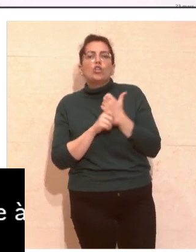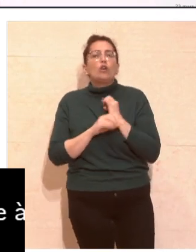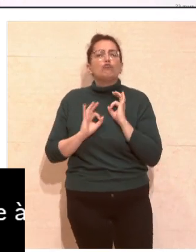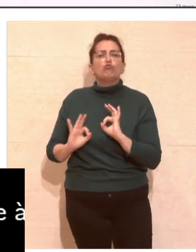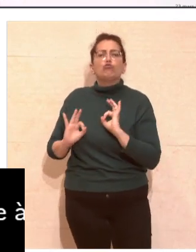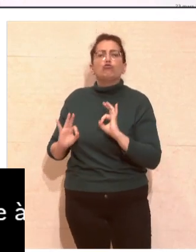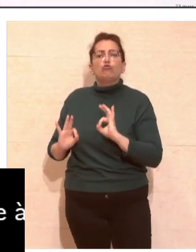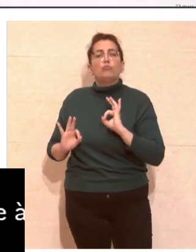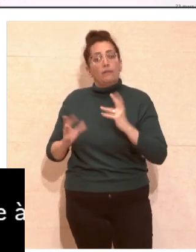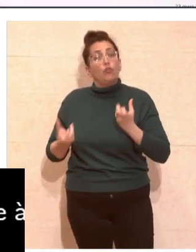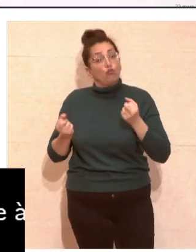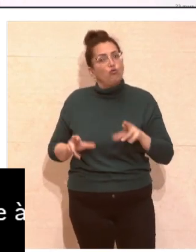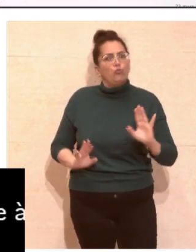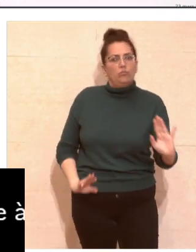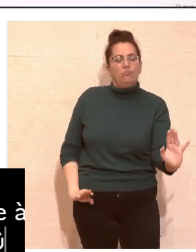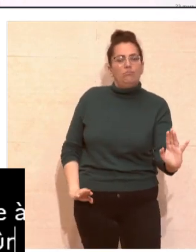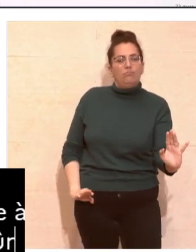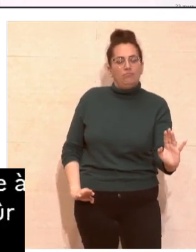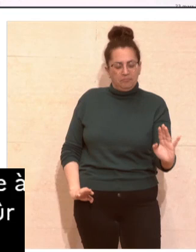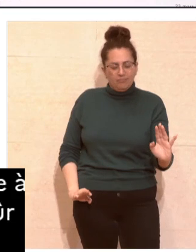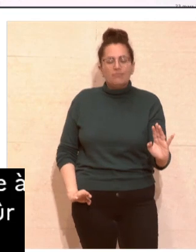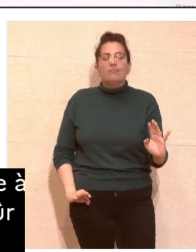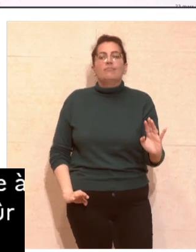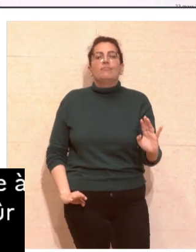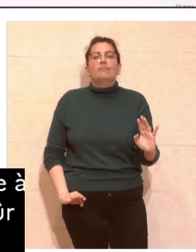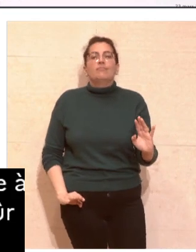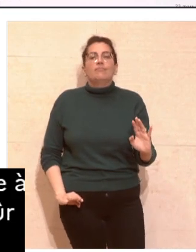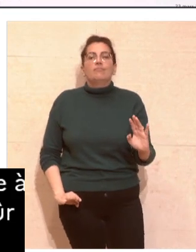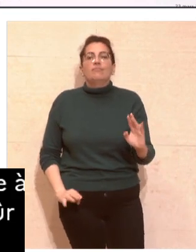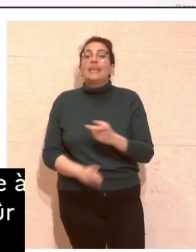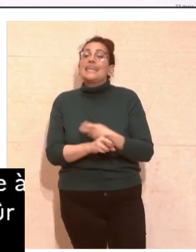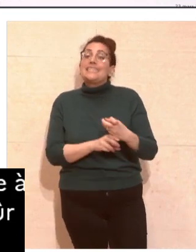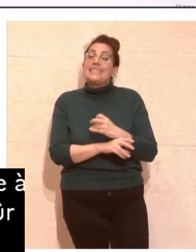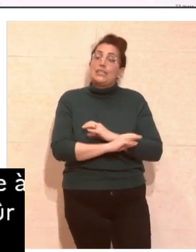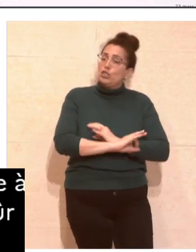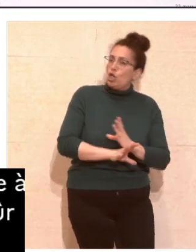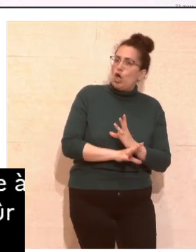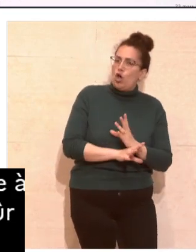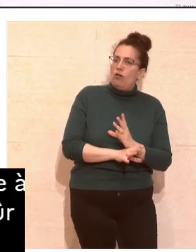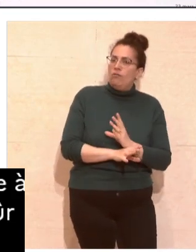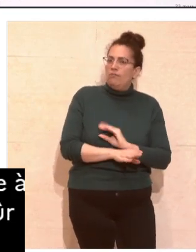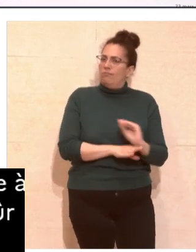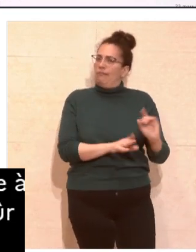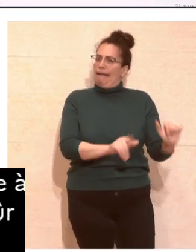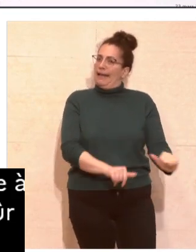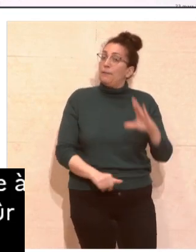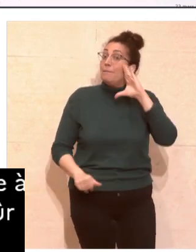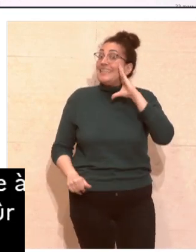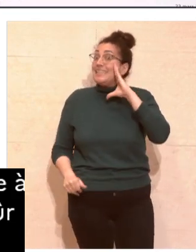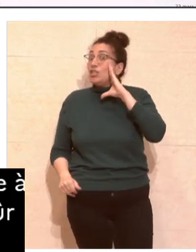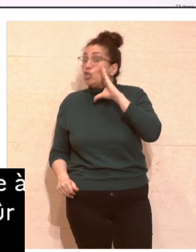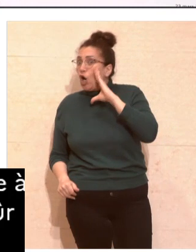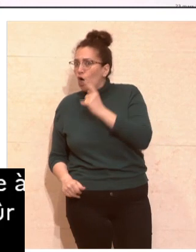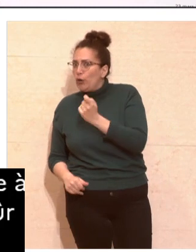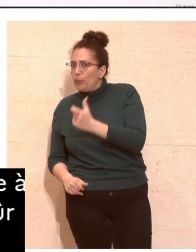mais d'être sûr de gagner de l'argent. Donc des choses plutôt peu risquées mais sûres, alors que ceux qui seront en dette de sommeil, donc c'est la